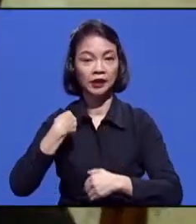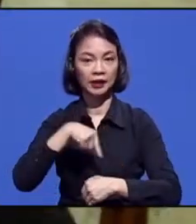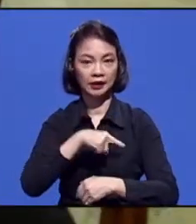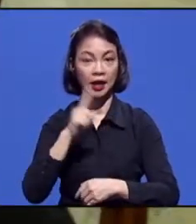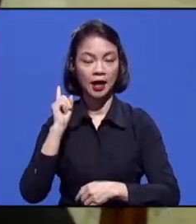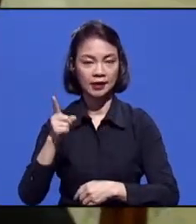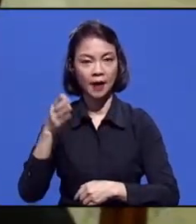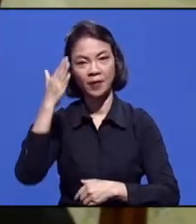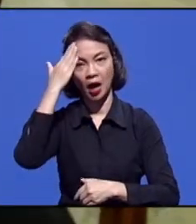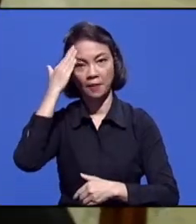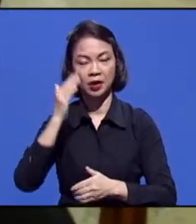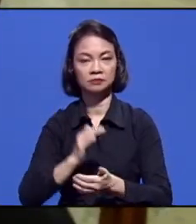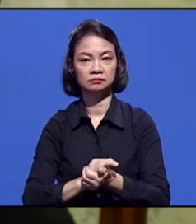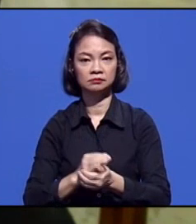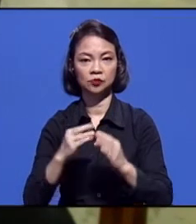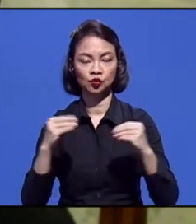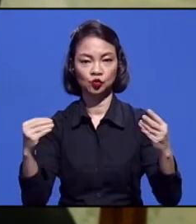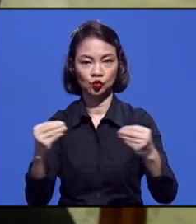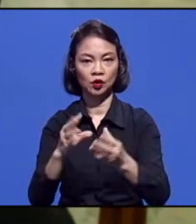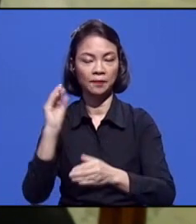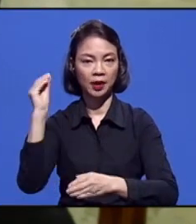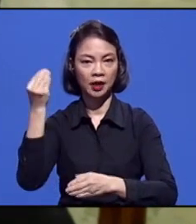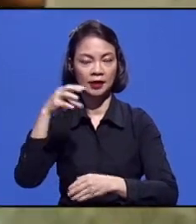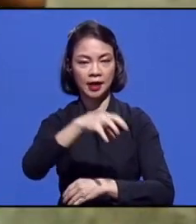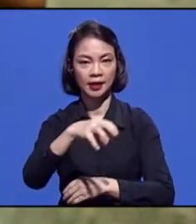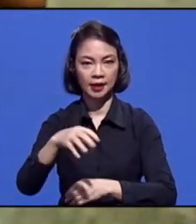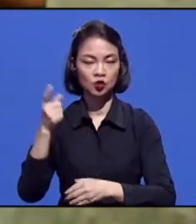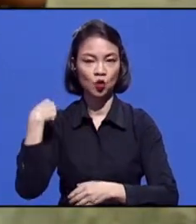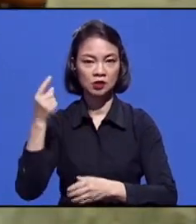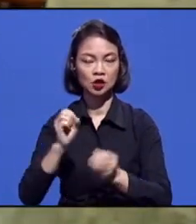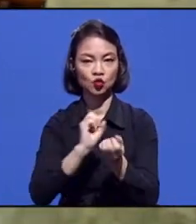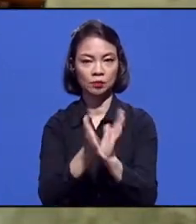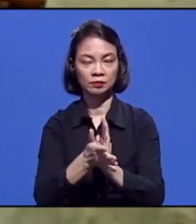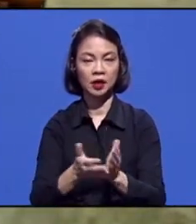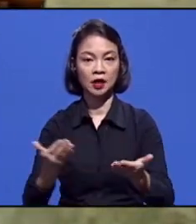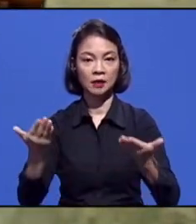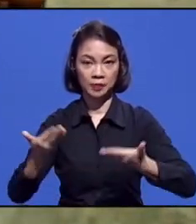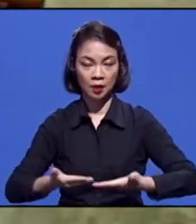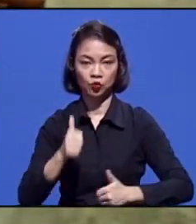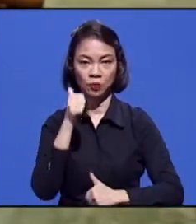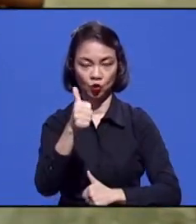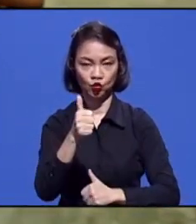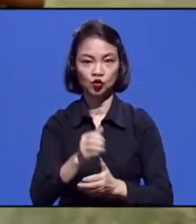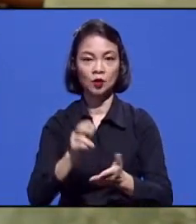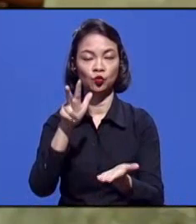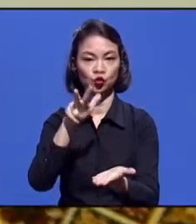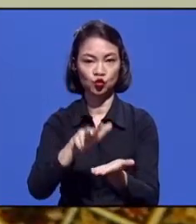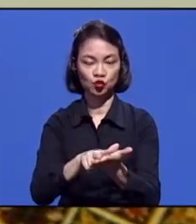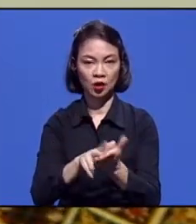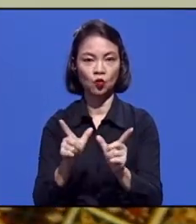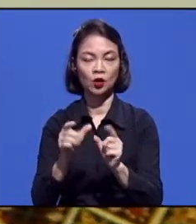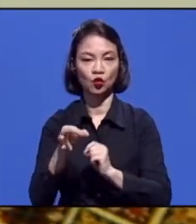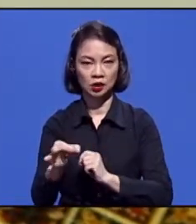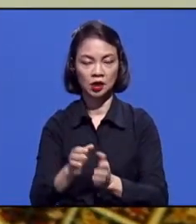pengalaman. Musyawarah kerja kepala sekolah SMP swasta di Surabaya menyambut positif keputusan Wali Kota Surabaya. Simulasi